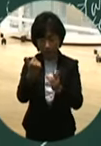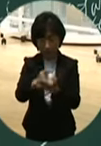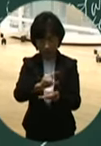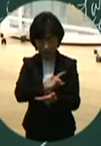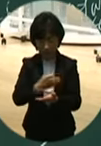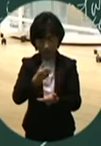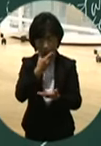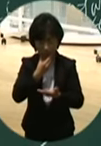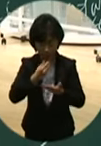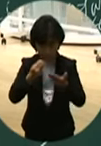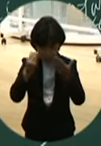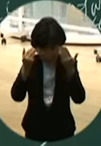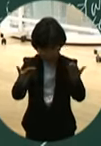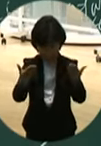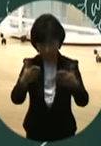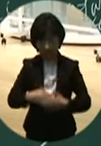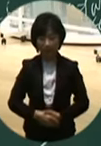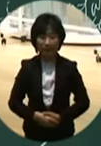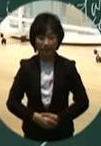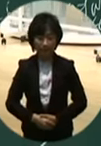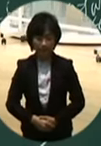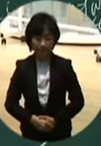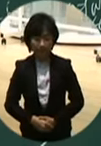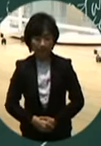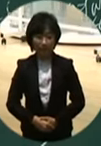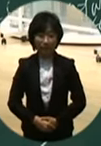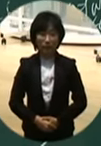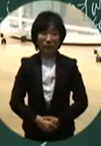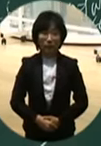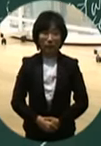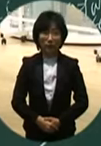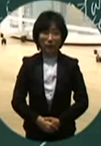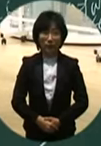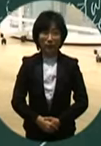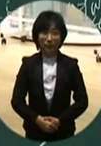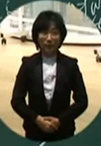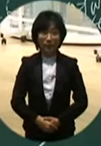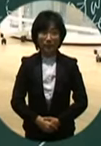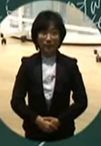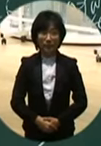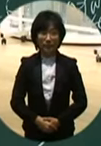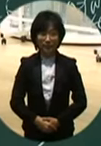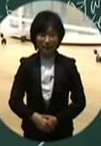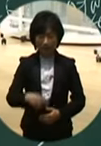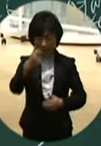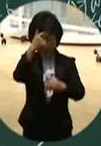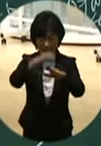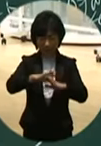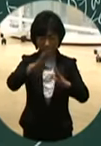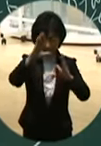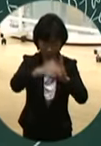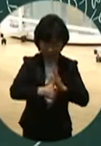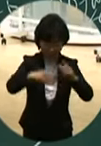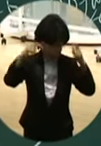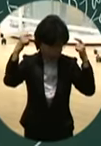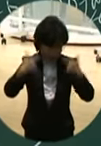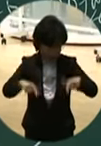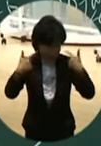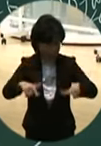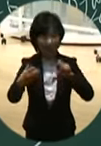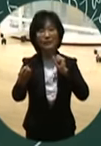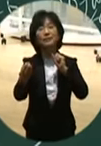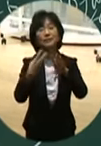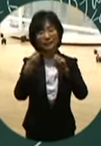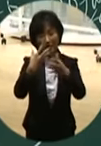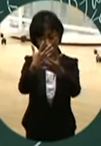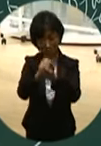the answer of being a witness of this from today. 그럼 올 때마다 매주 예배 때마다 응답 받아요. Then answers will come every time you come here,